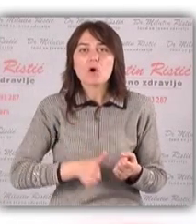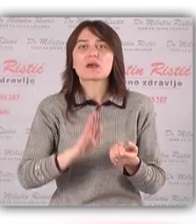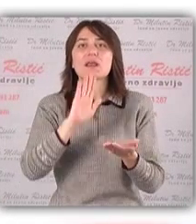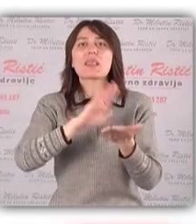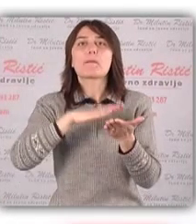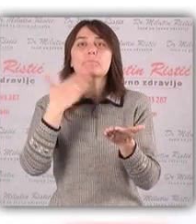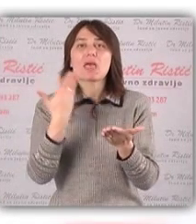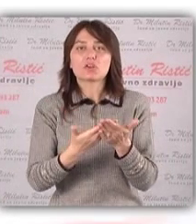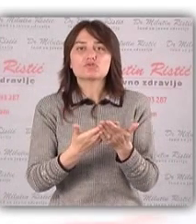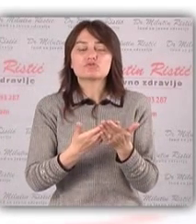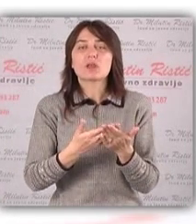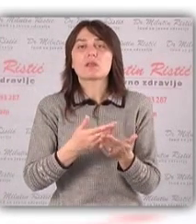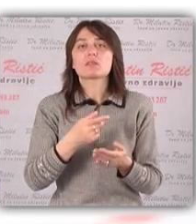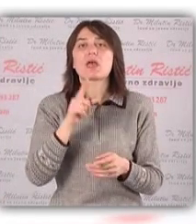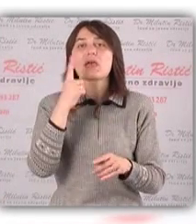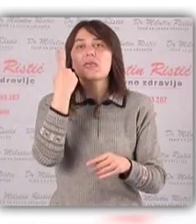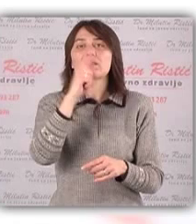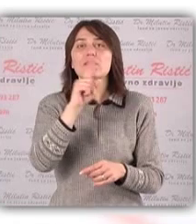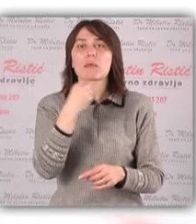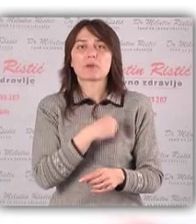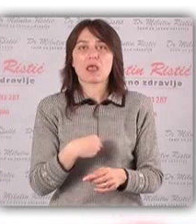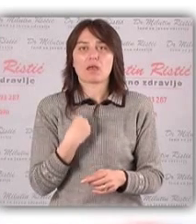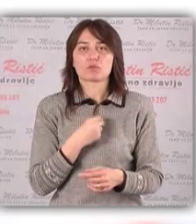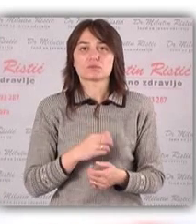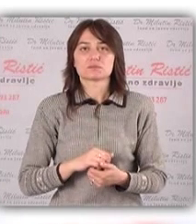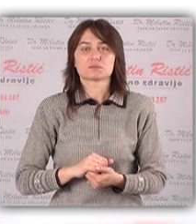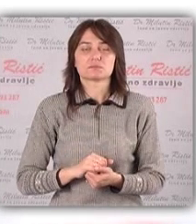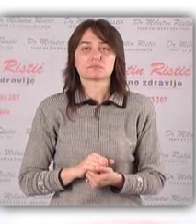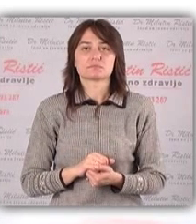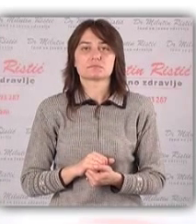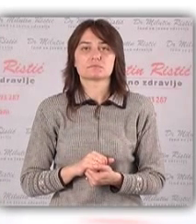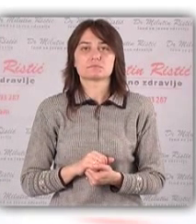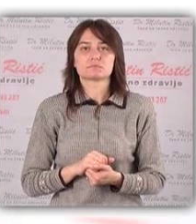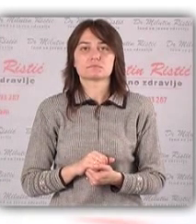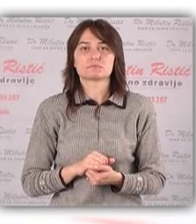bolnog mokrenja, pečenja i uopšte jedna neprijatnost.